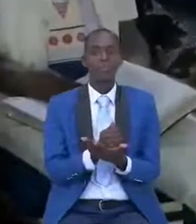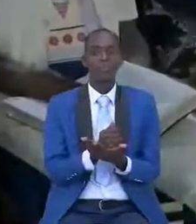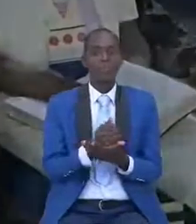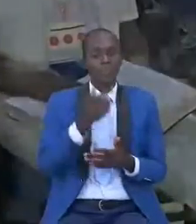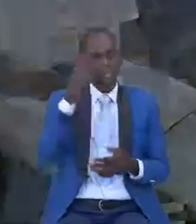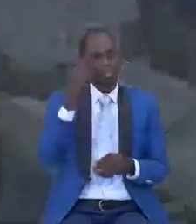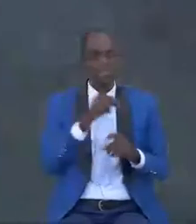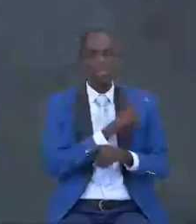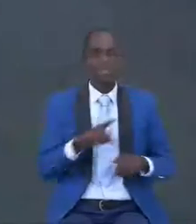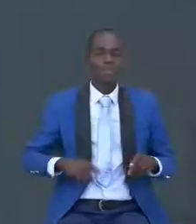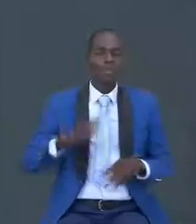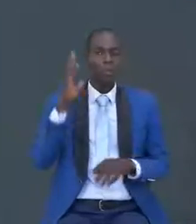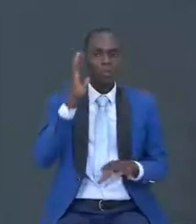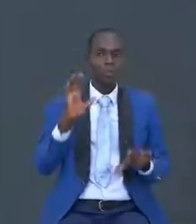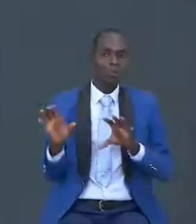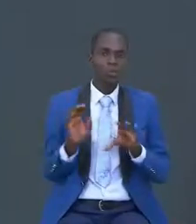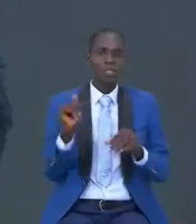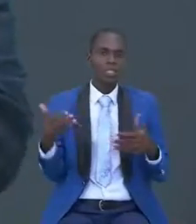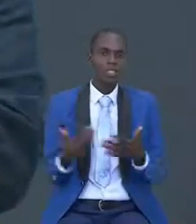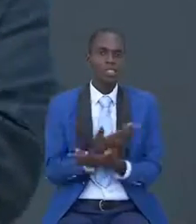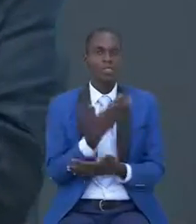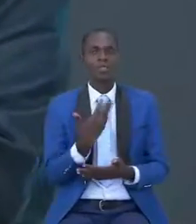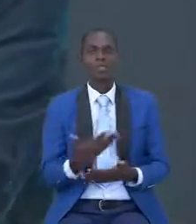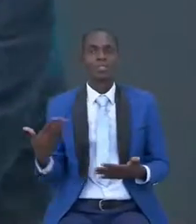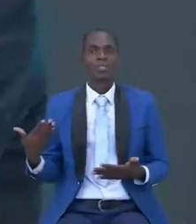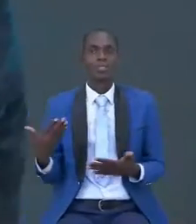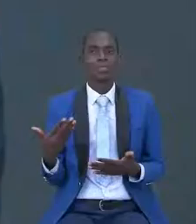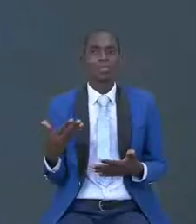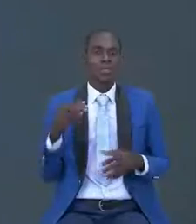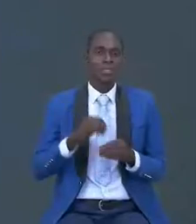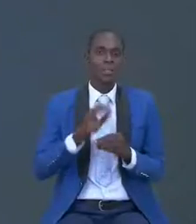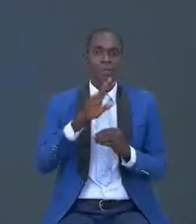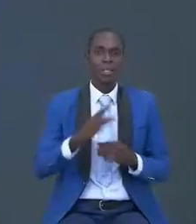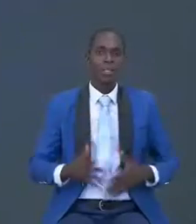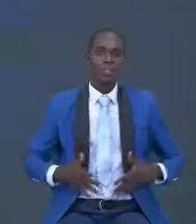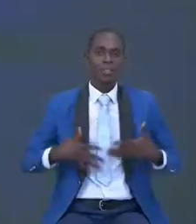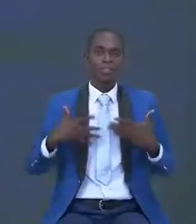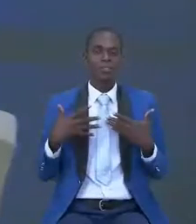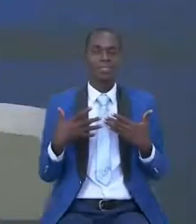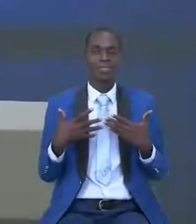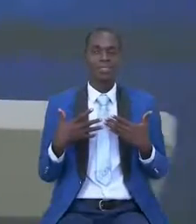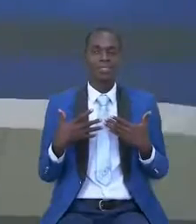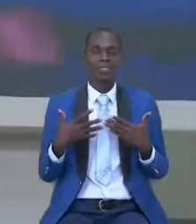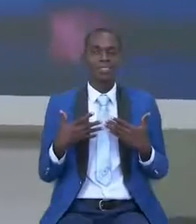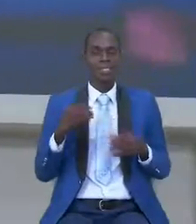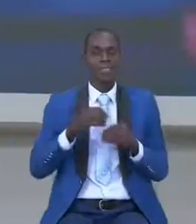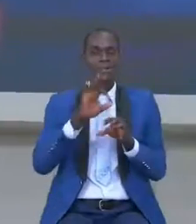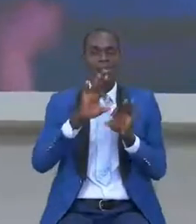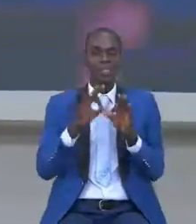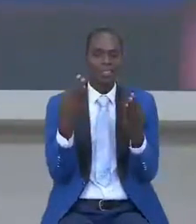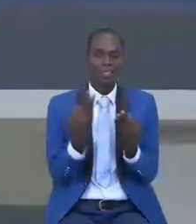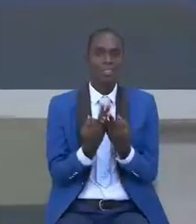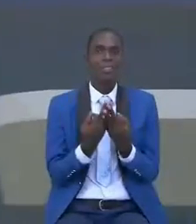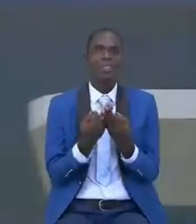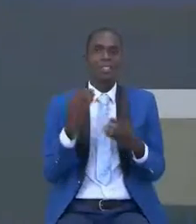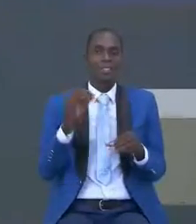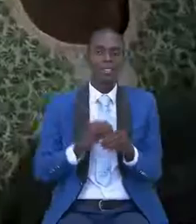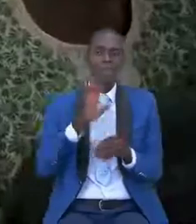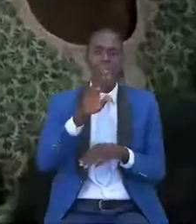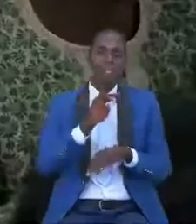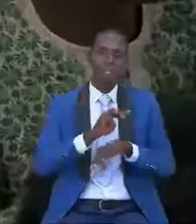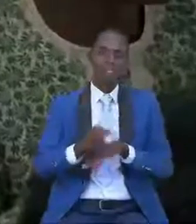Parce que Dieu fera une nouvelle chose dans ta vie, dans ta famille, dans ton